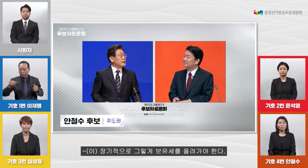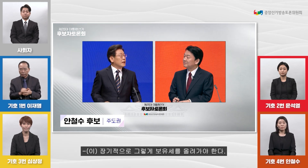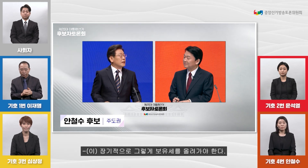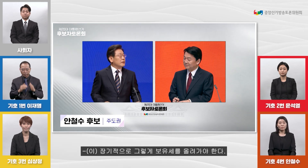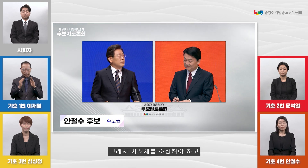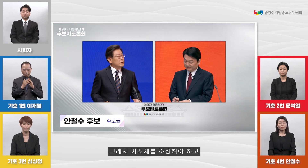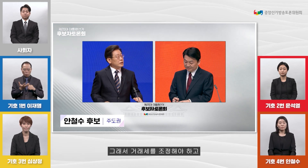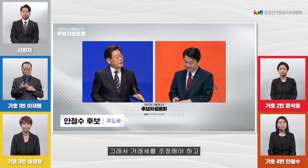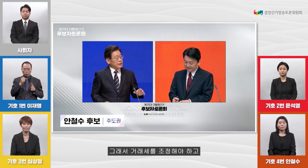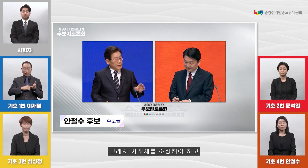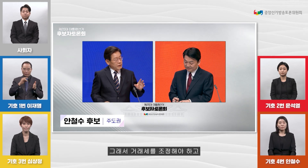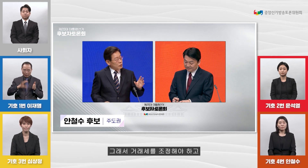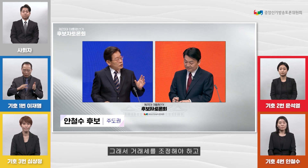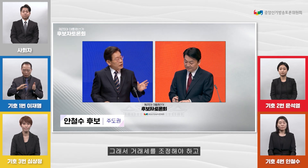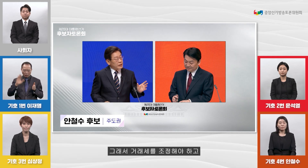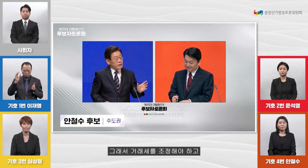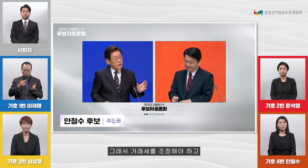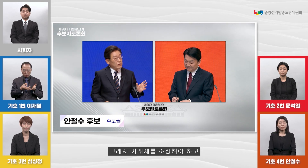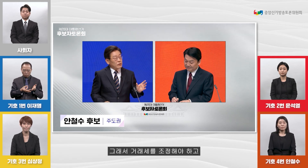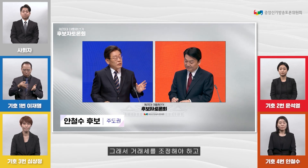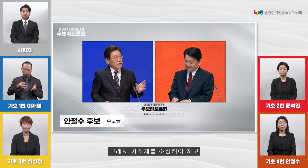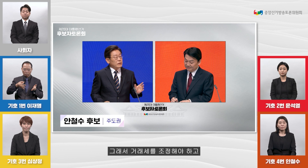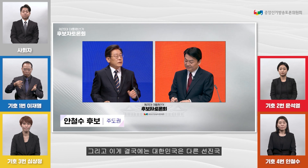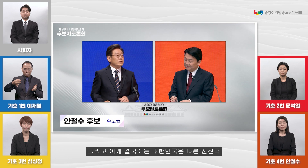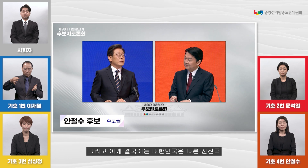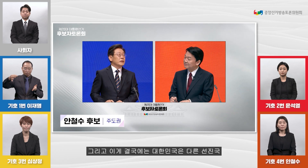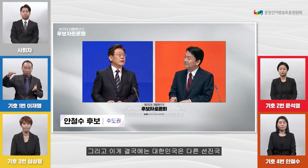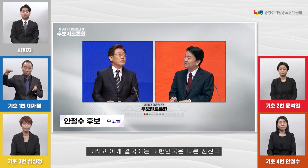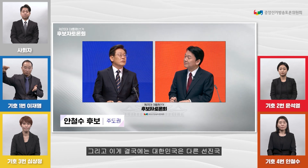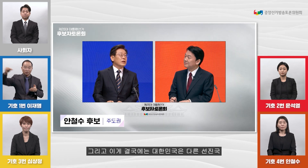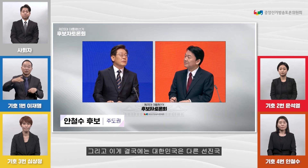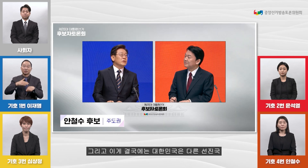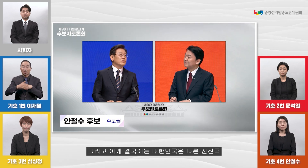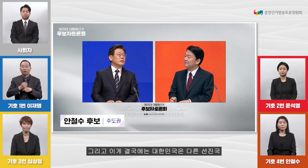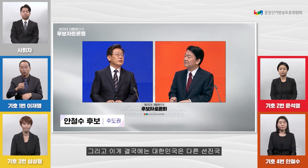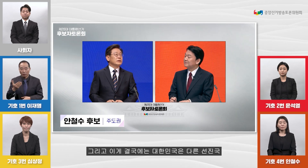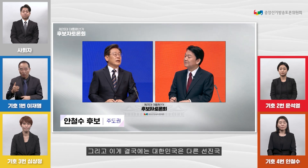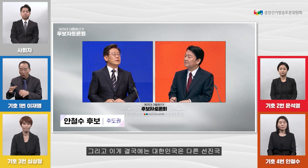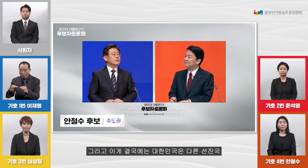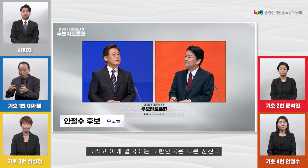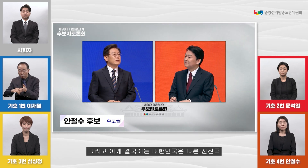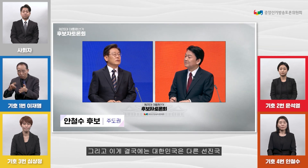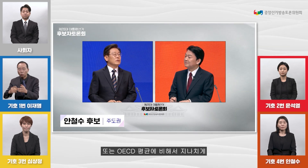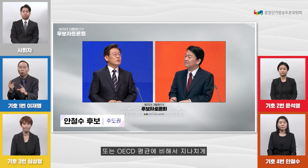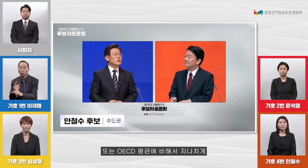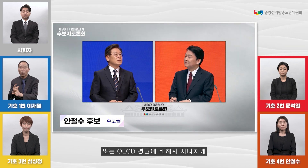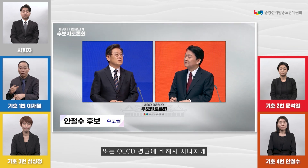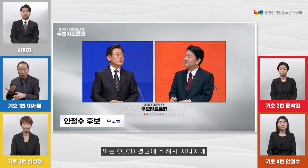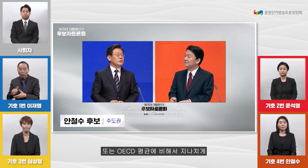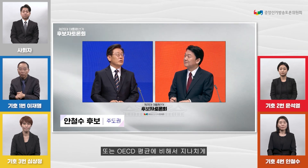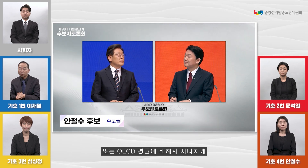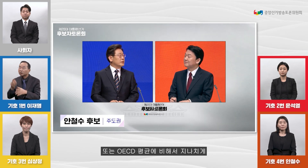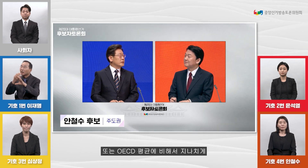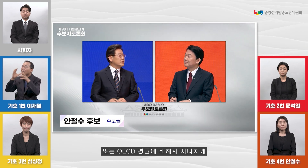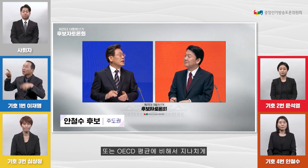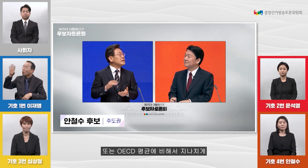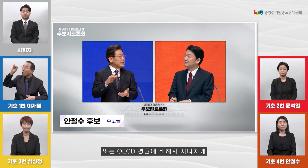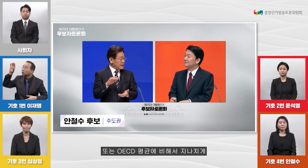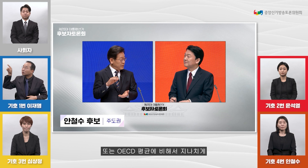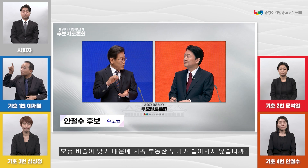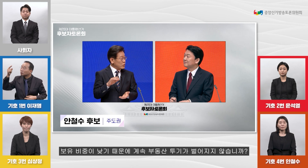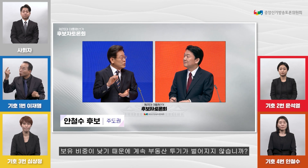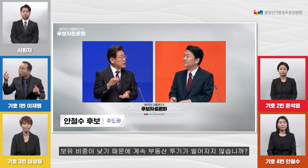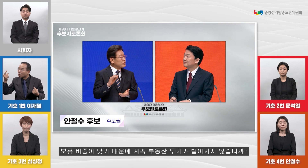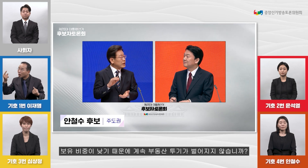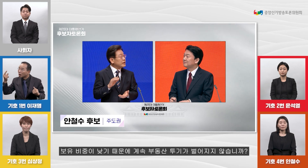올려가야 된다. 그리고 거래세를 조정해야 되고 그리고 이게 결국은 대한민국은 다른 선진국 또는 OECD 평균에 비해서